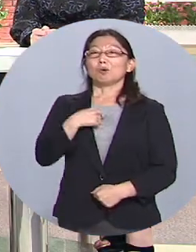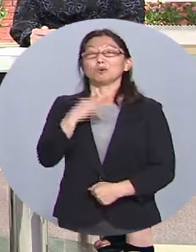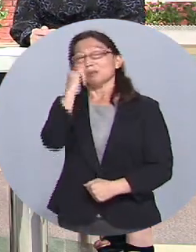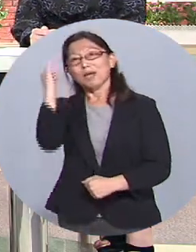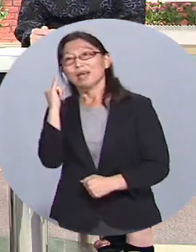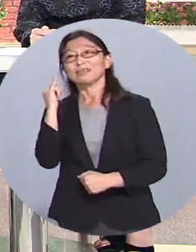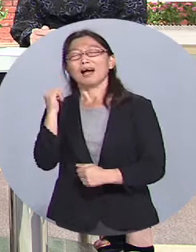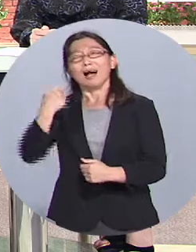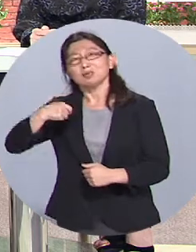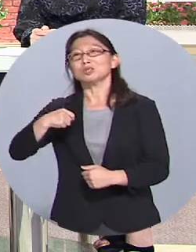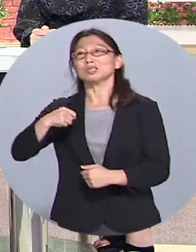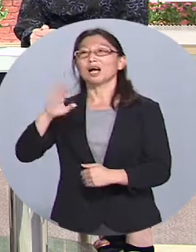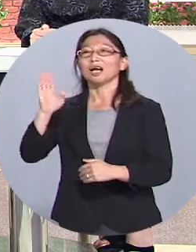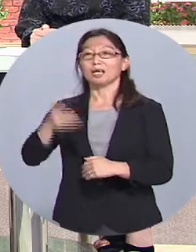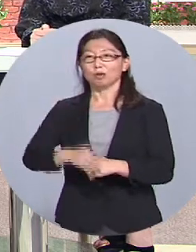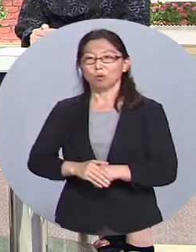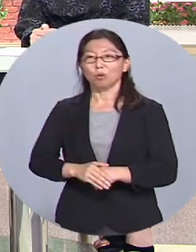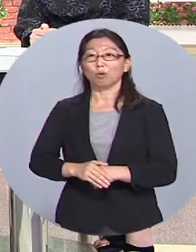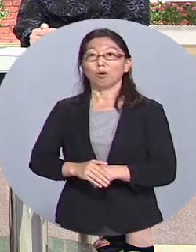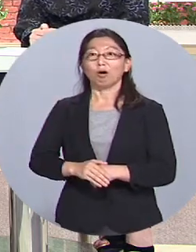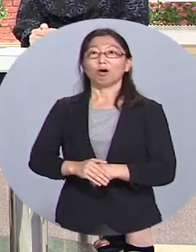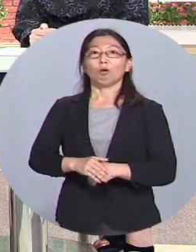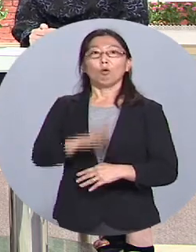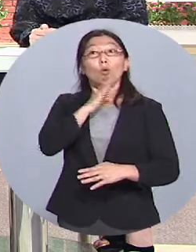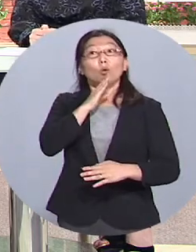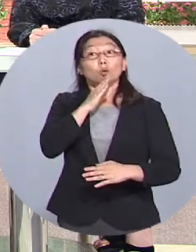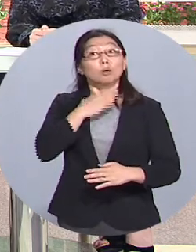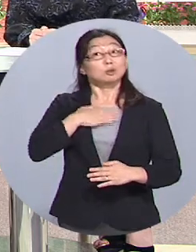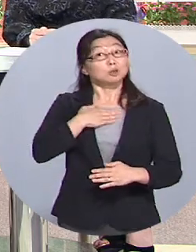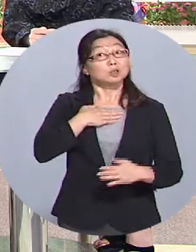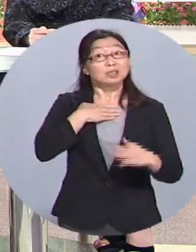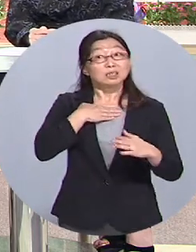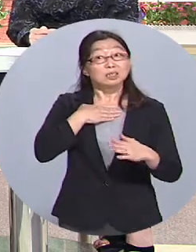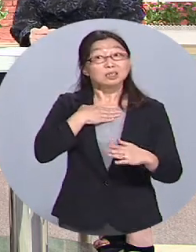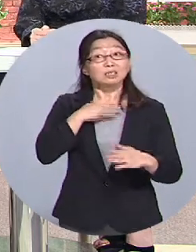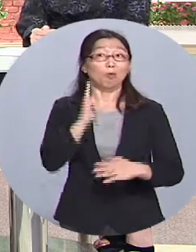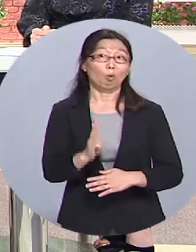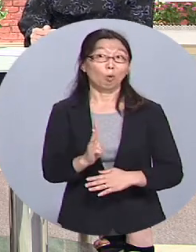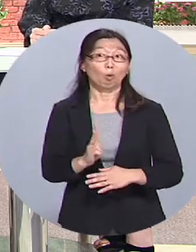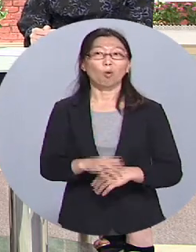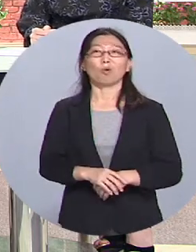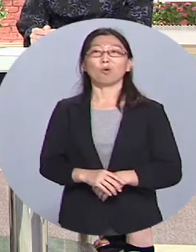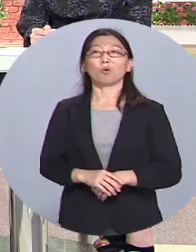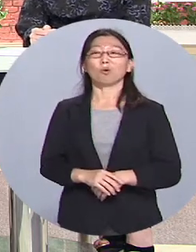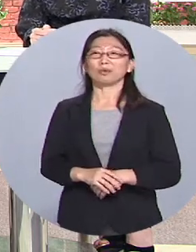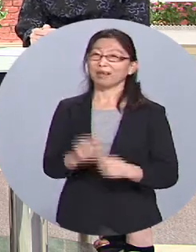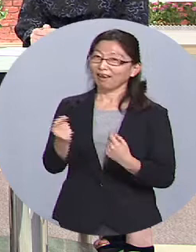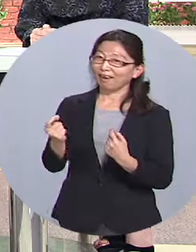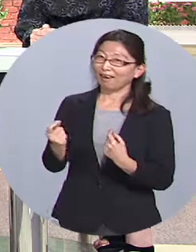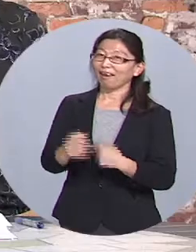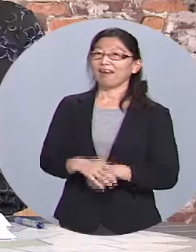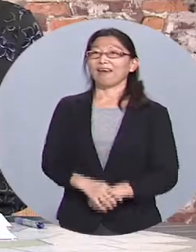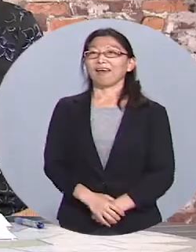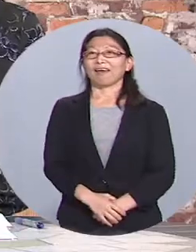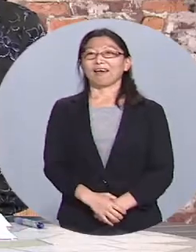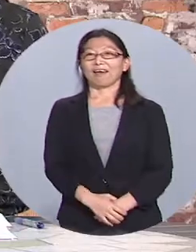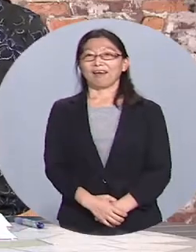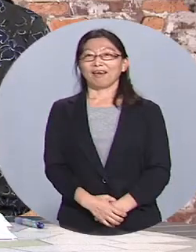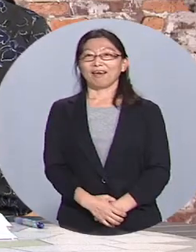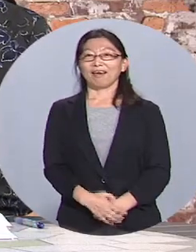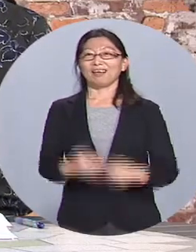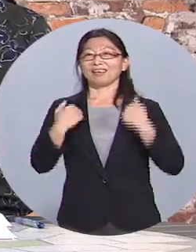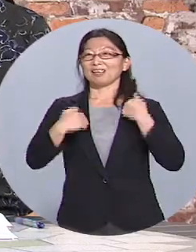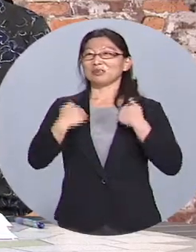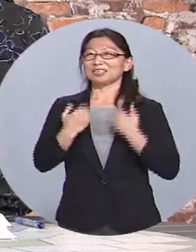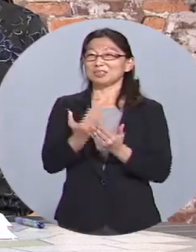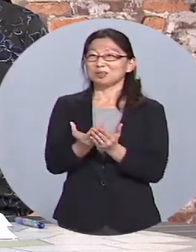暑いイメージあったけど、なんか一番涼しい場所なんだ よ。実はね、これ知られてないと思うんですけど、 ね、いいな、楽し